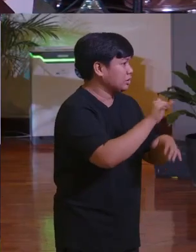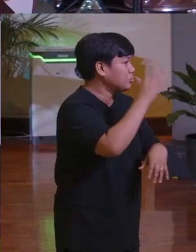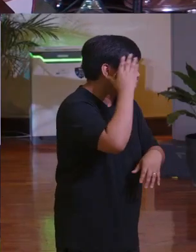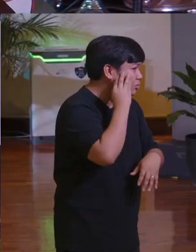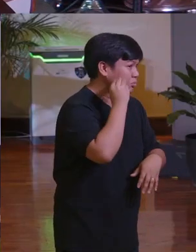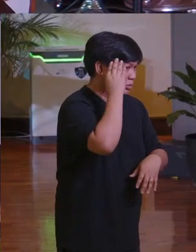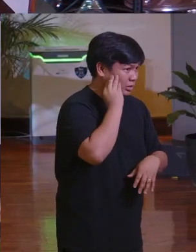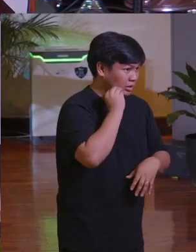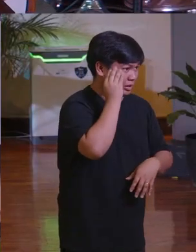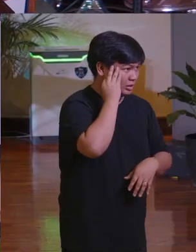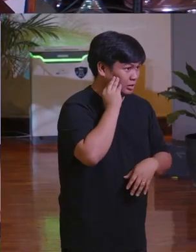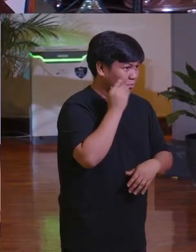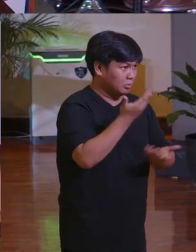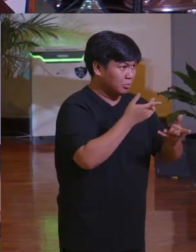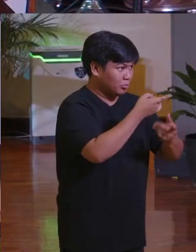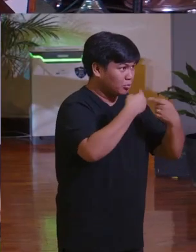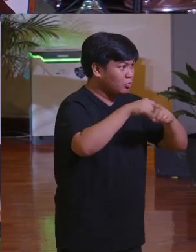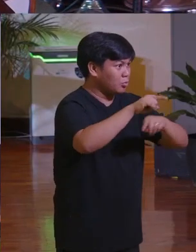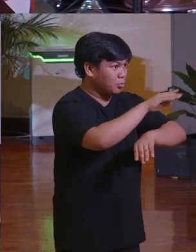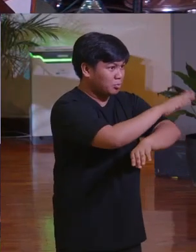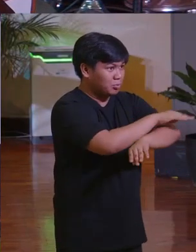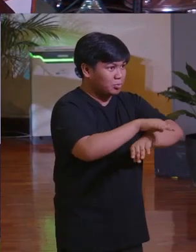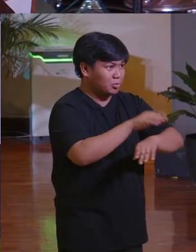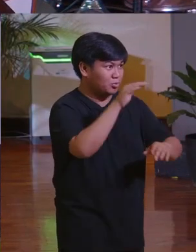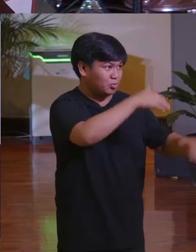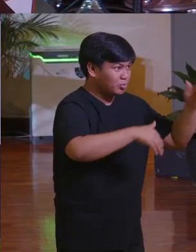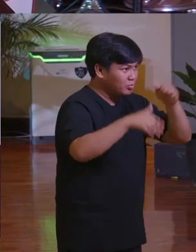sa kalooban ng Diyos.